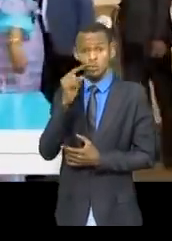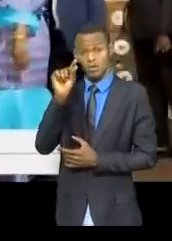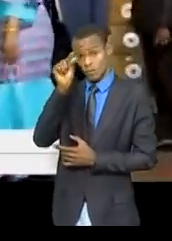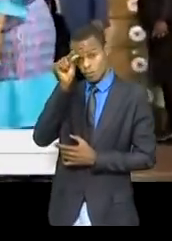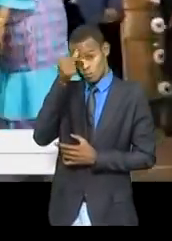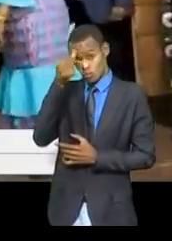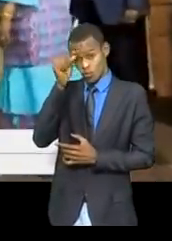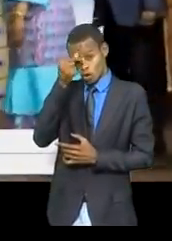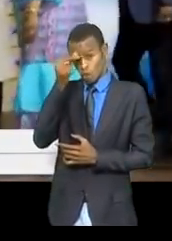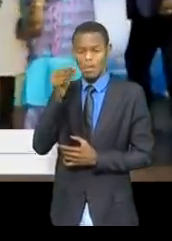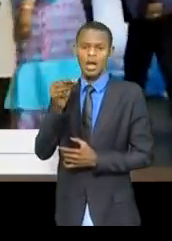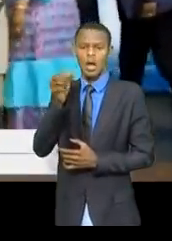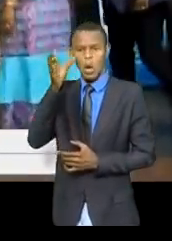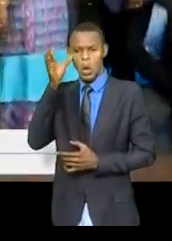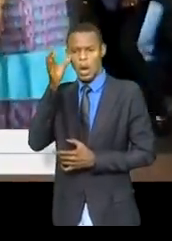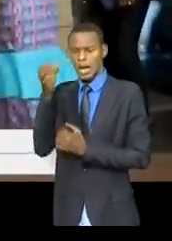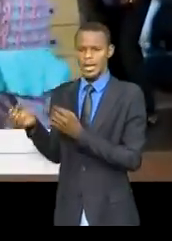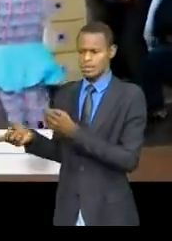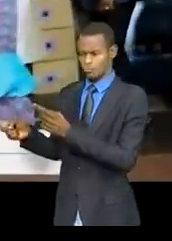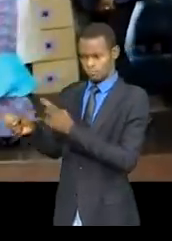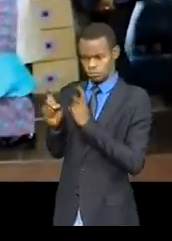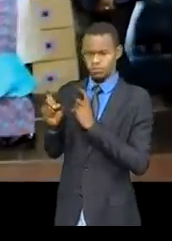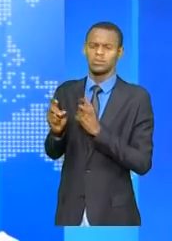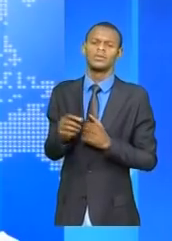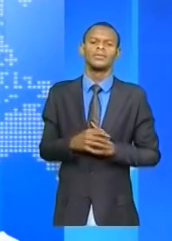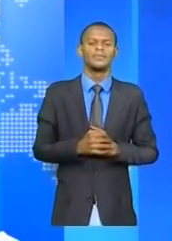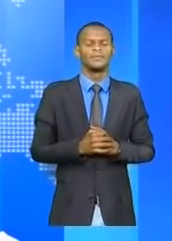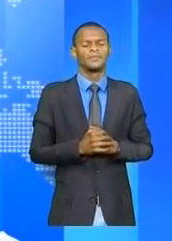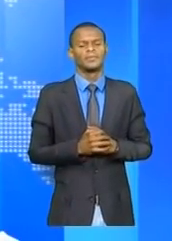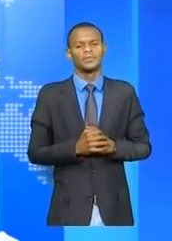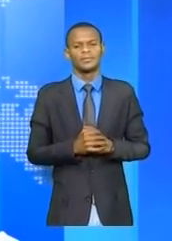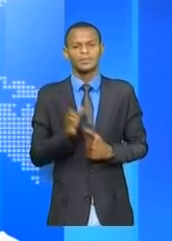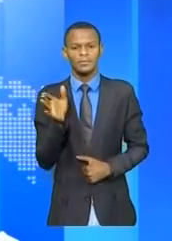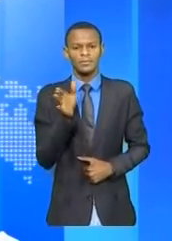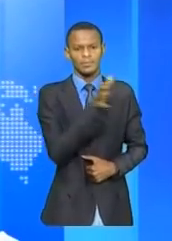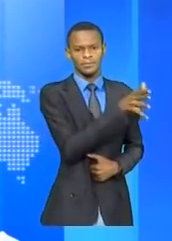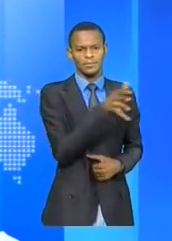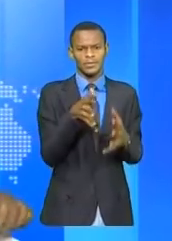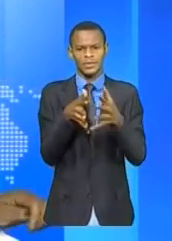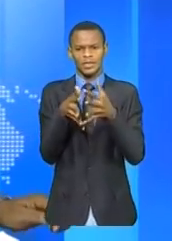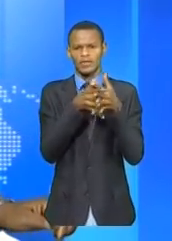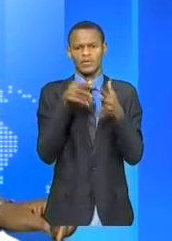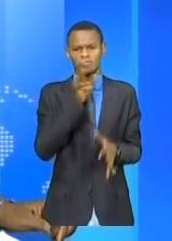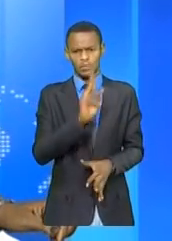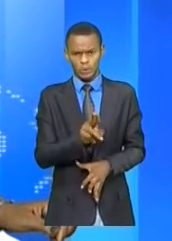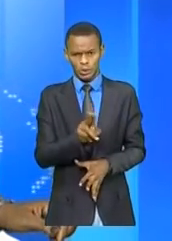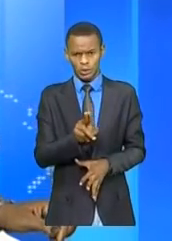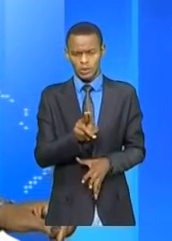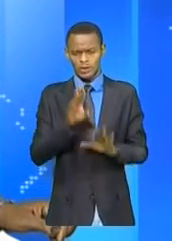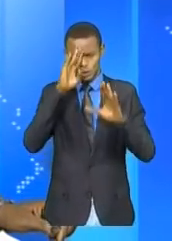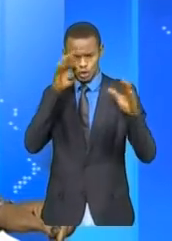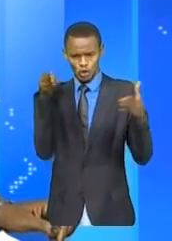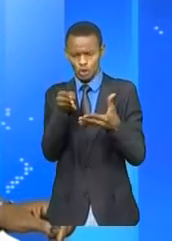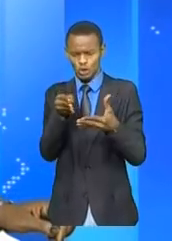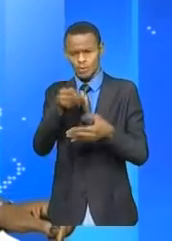les bénéficiaires d'en faire un bon usage. Les États-Unis d'Amérique vont s'investir dans la construction